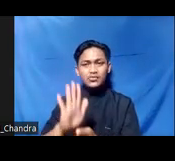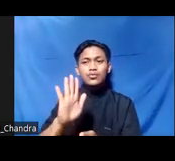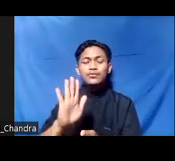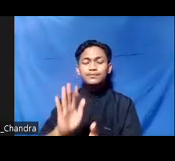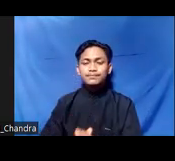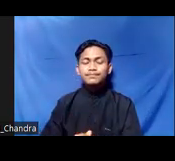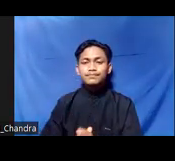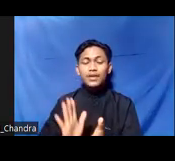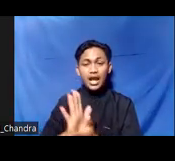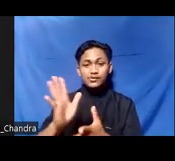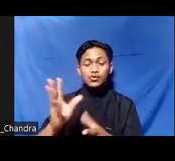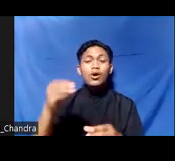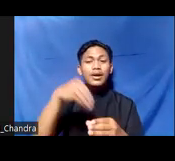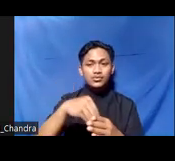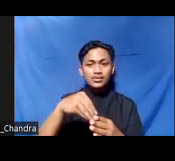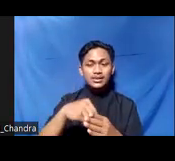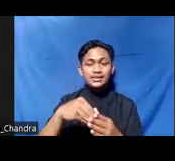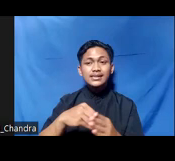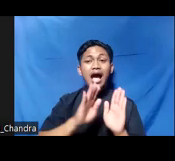utero kita